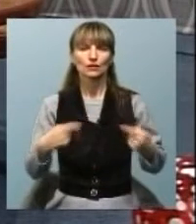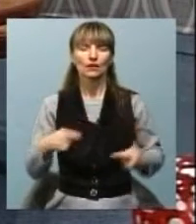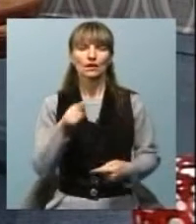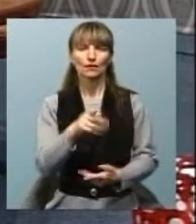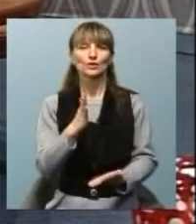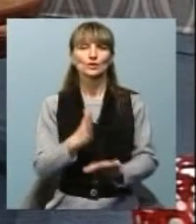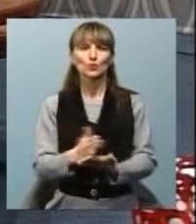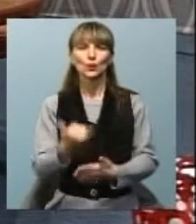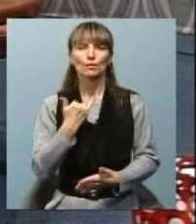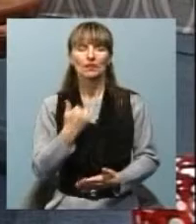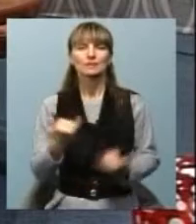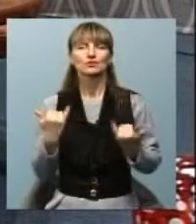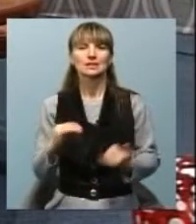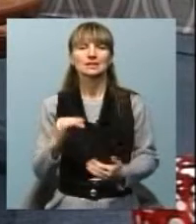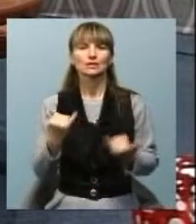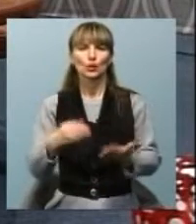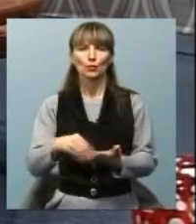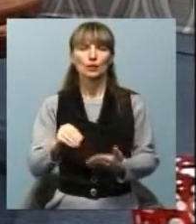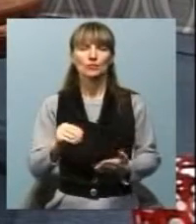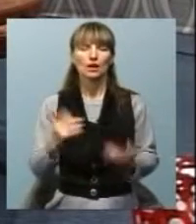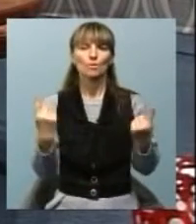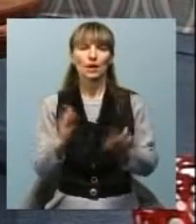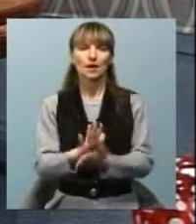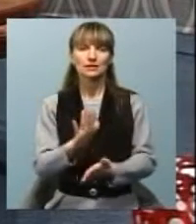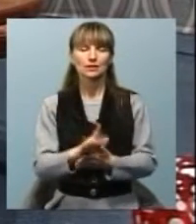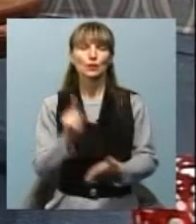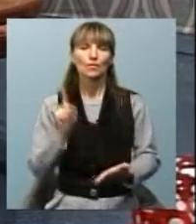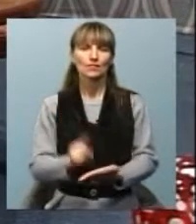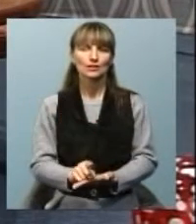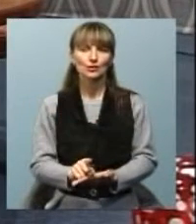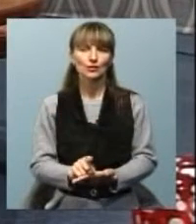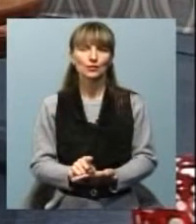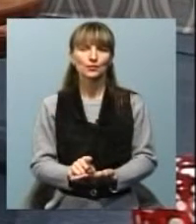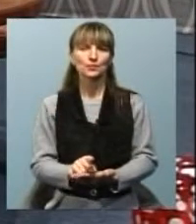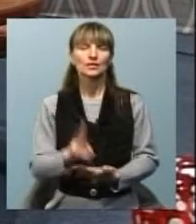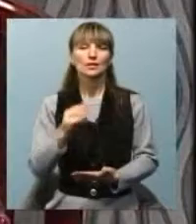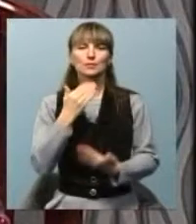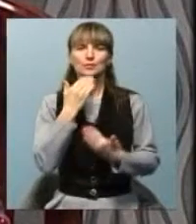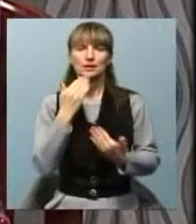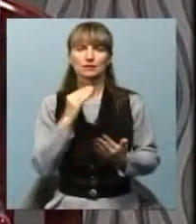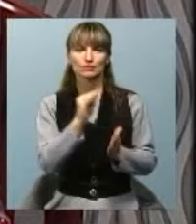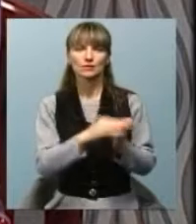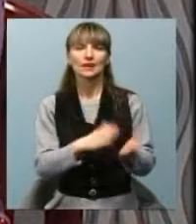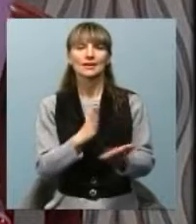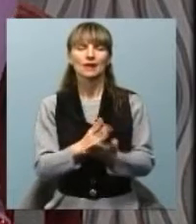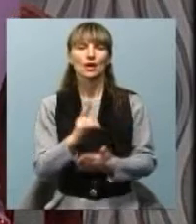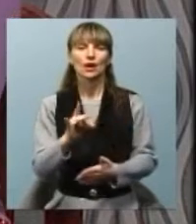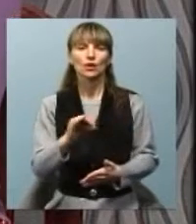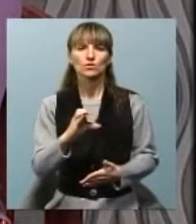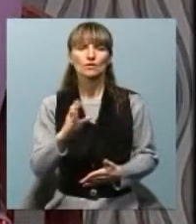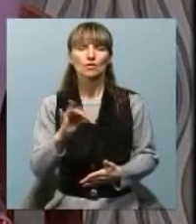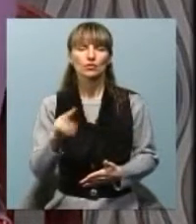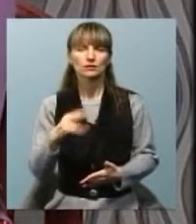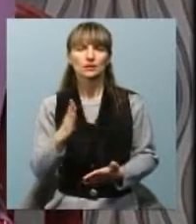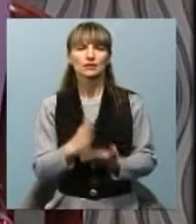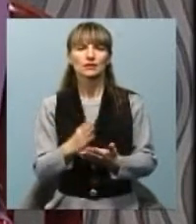його існують у нас зараз. І прямо купуючи звичайну газету, обов'язково на самій останній шпальті є кросворд. Та й не тільки